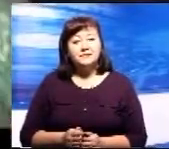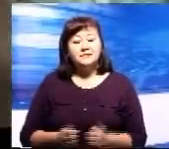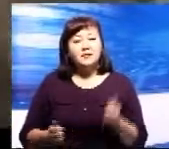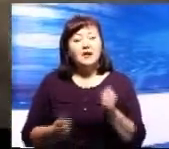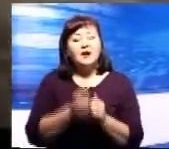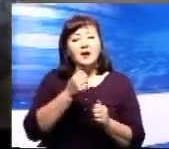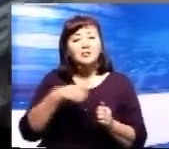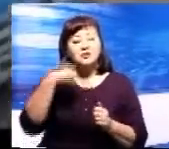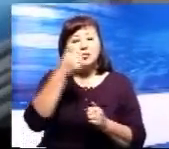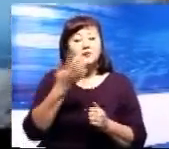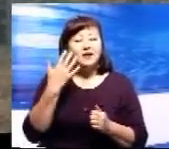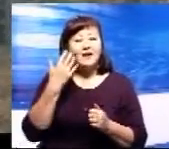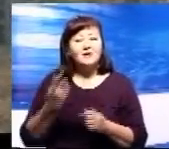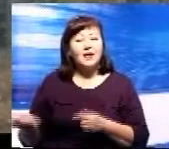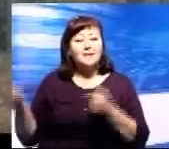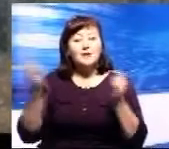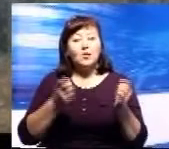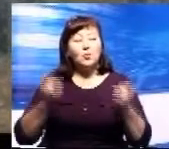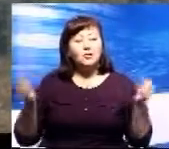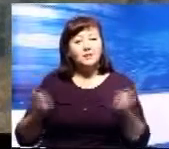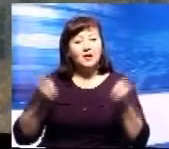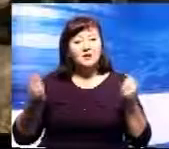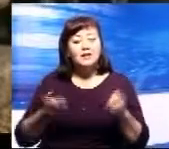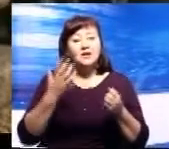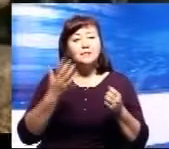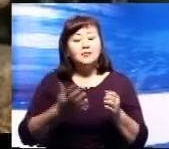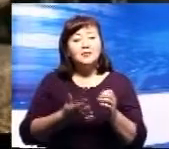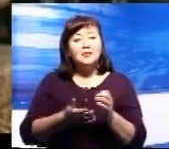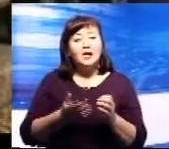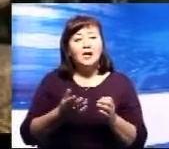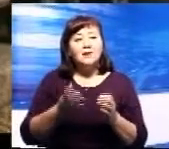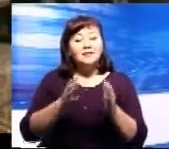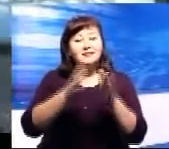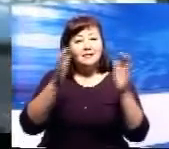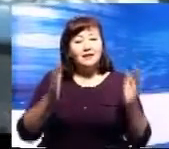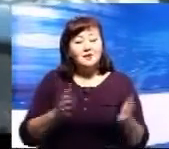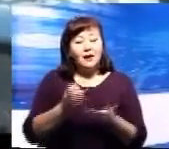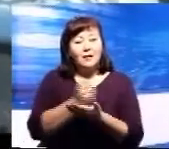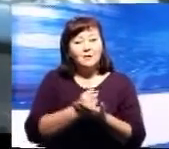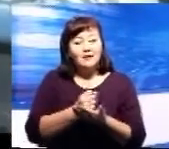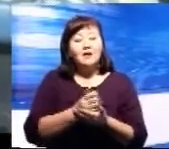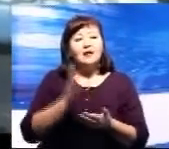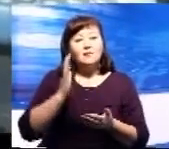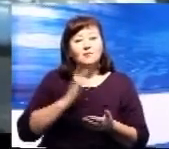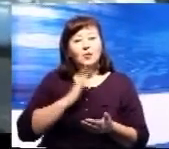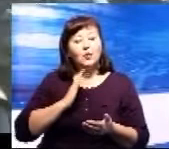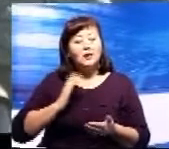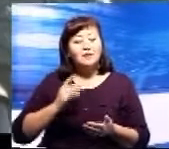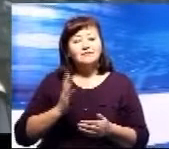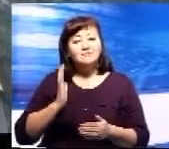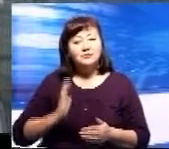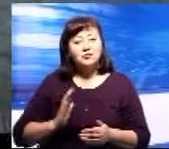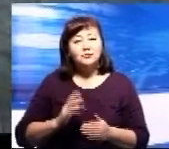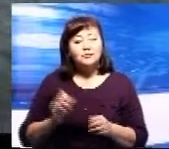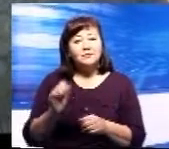Каждый год с наступлением холодов перед угольными складами появляются большие очереди грузовых машин. Многие из водителей ждут погрузку в